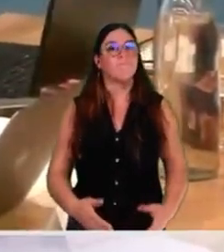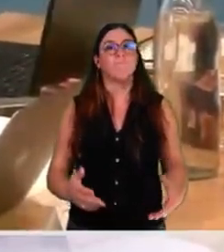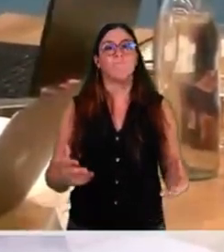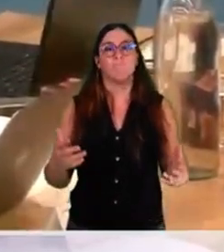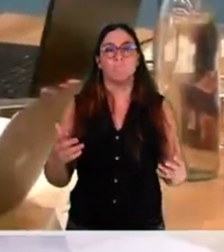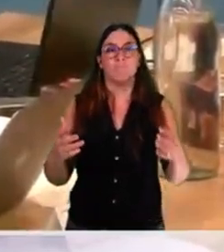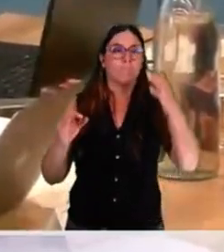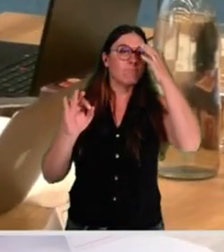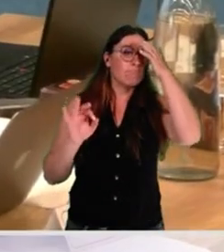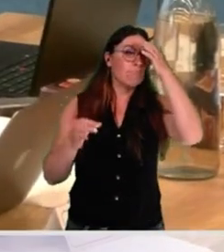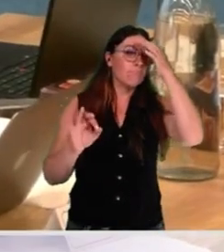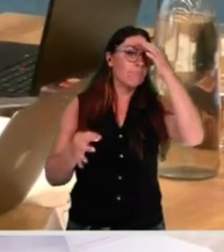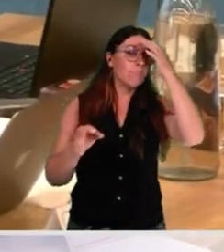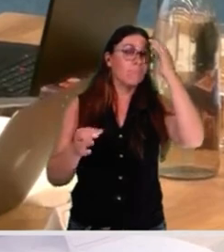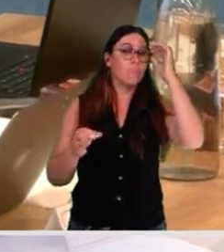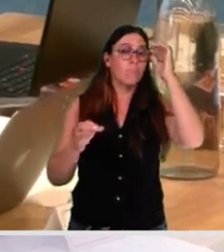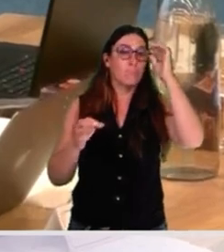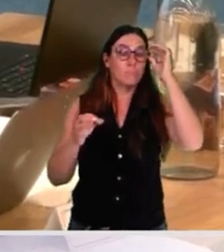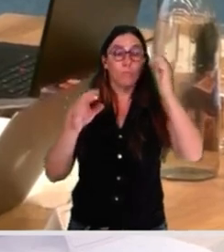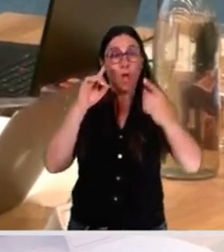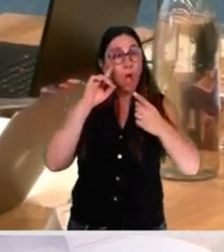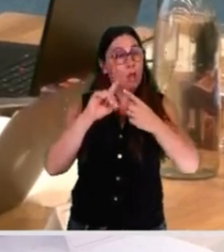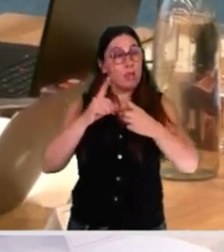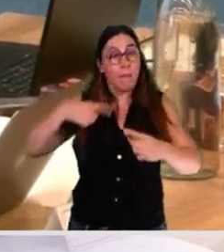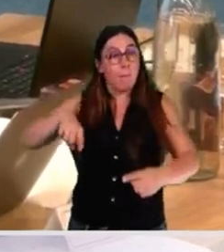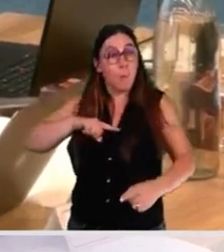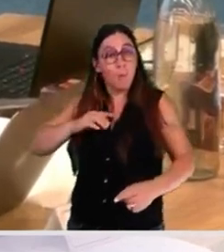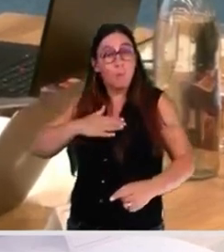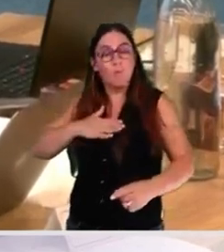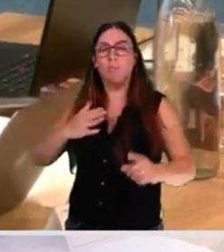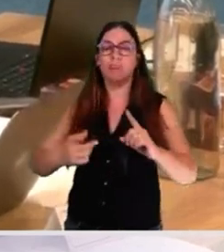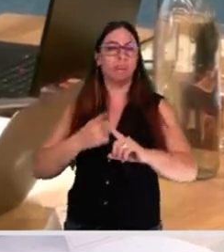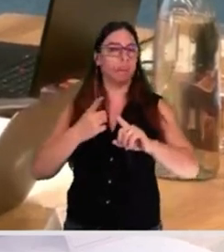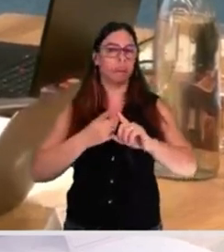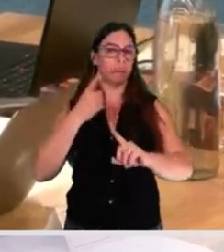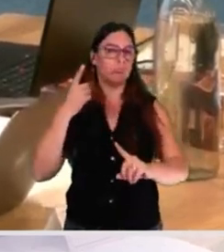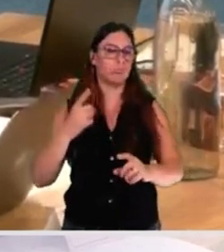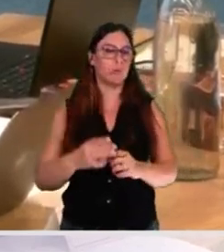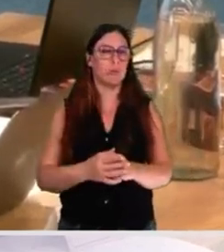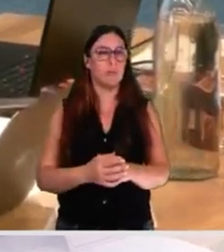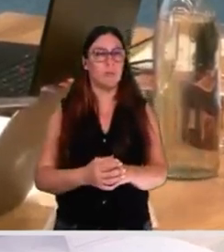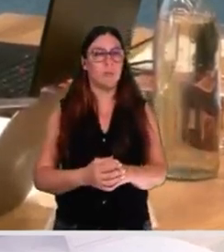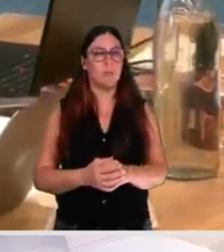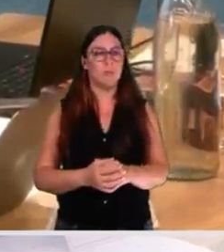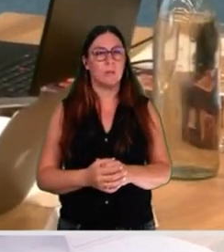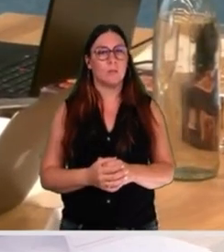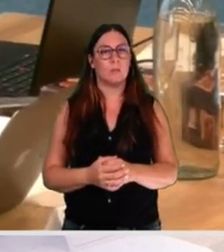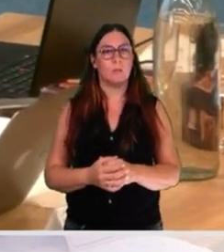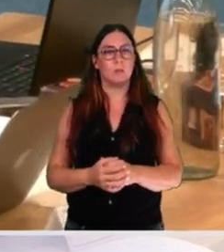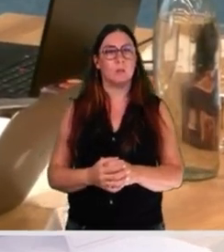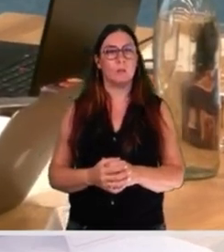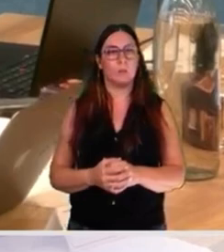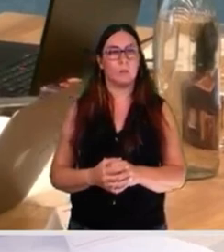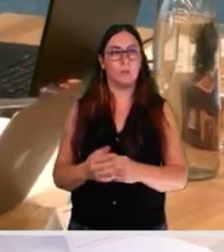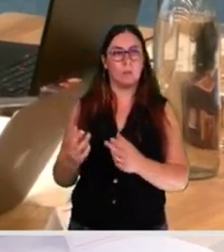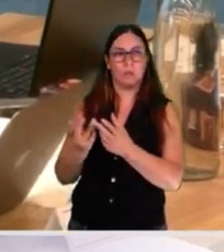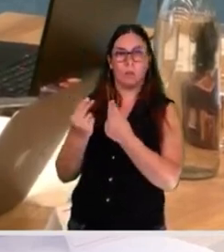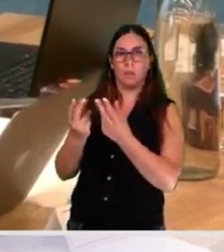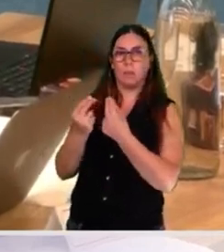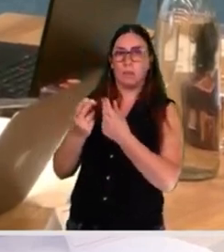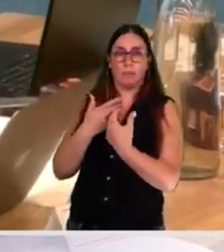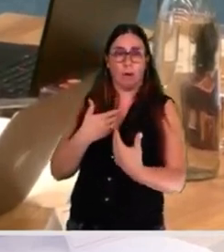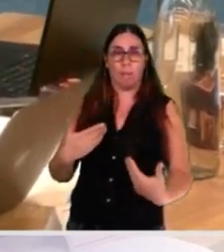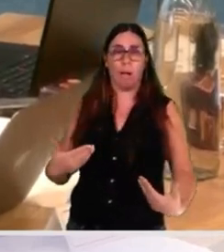pour nous, ce sujet est très important. En effet, comme le rapporteur vient de le dire à la